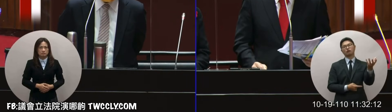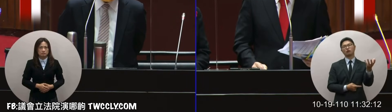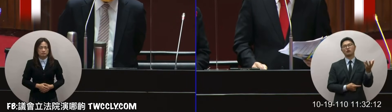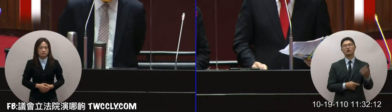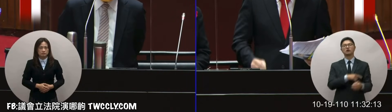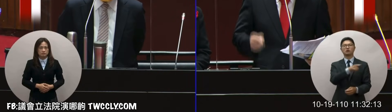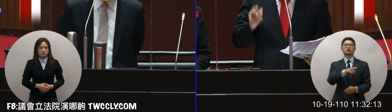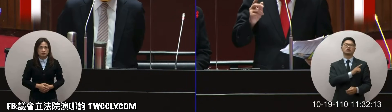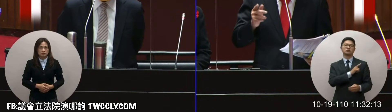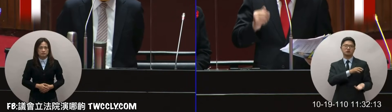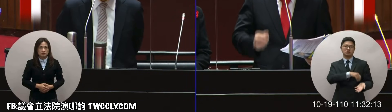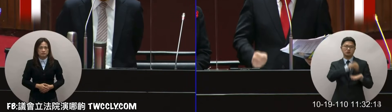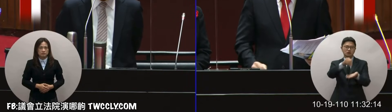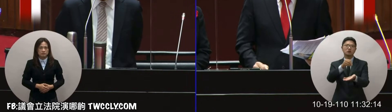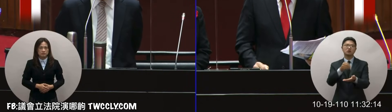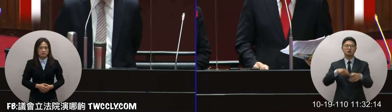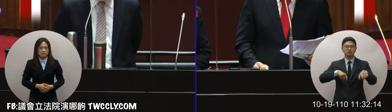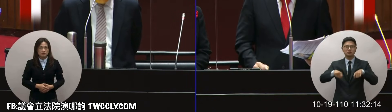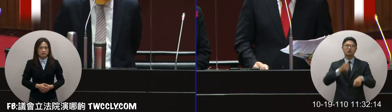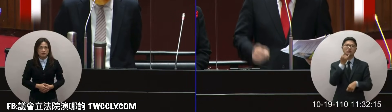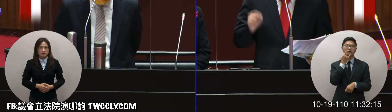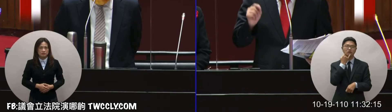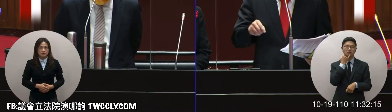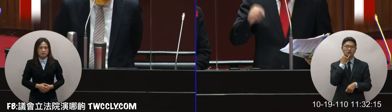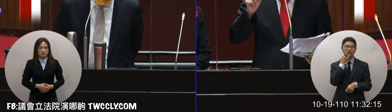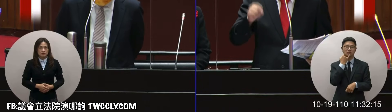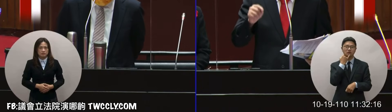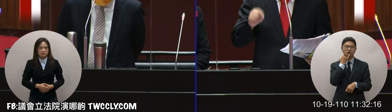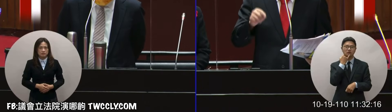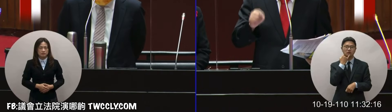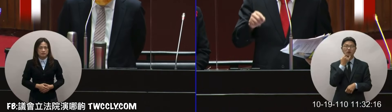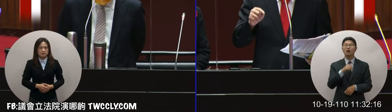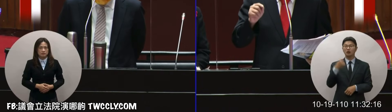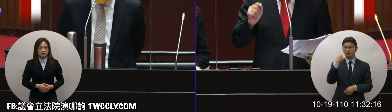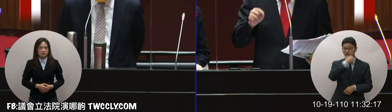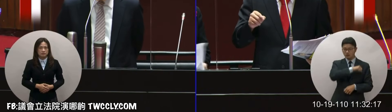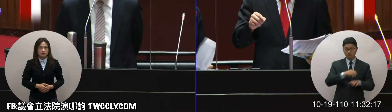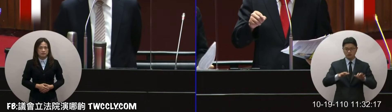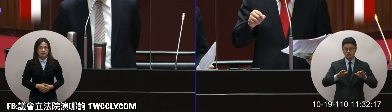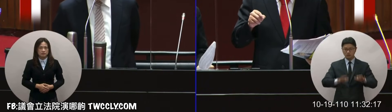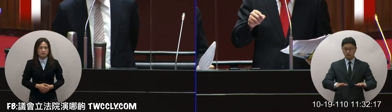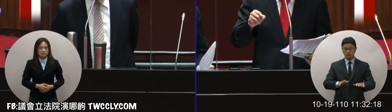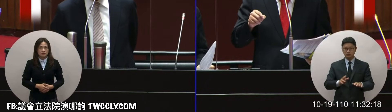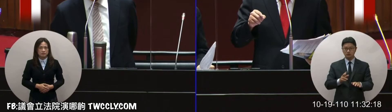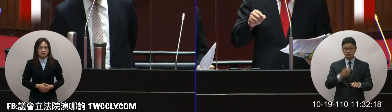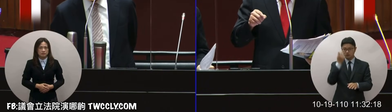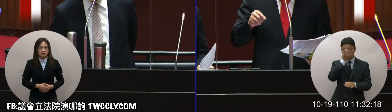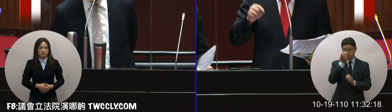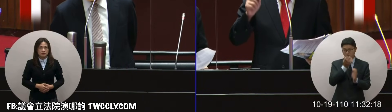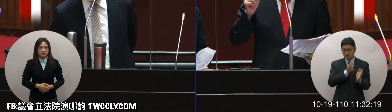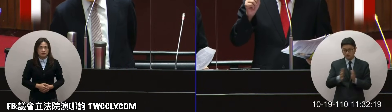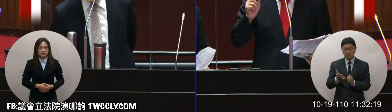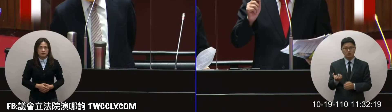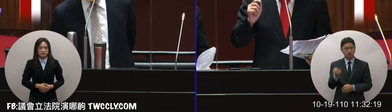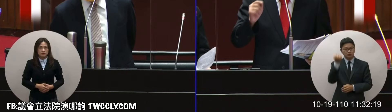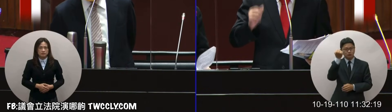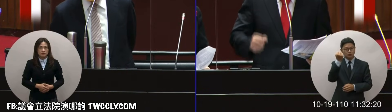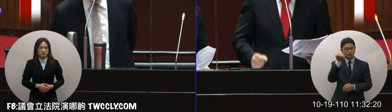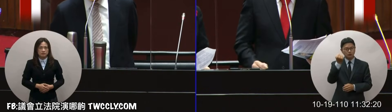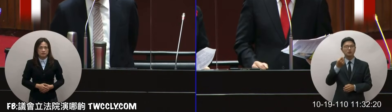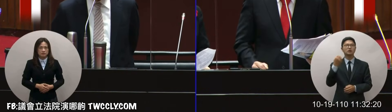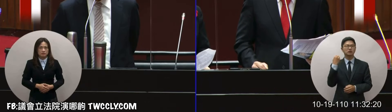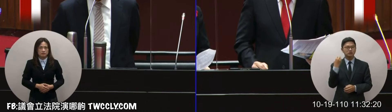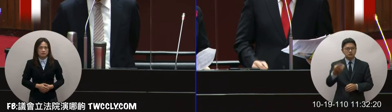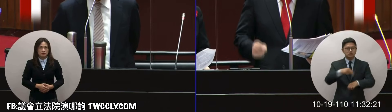啊。如果要修宪的话，是制定台湾目前治权啊，要重新界